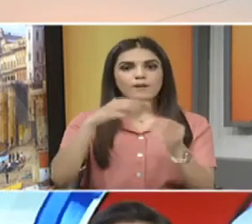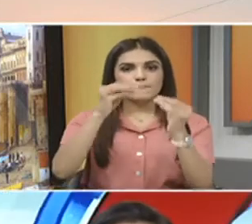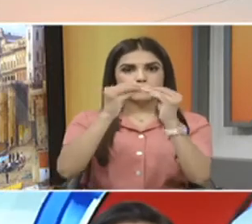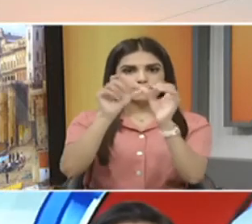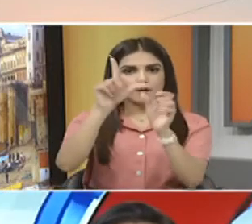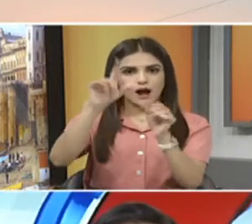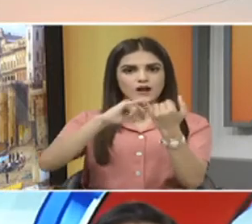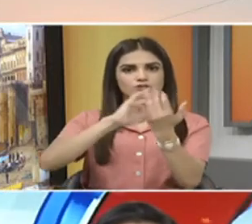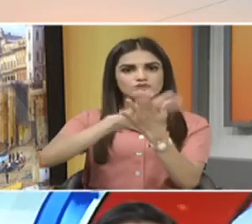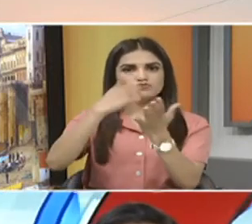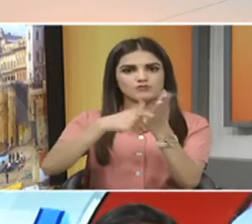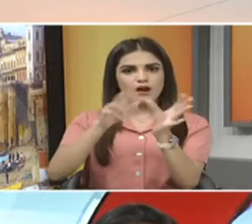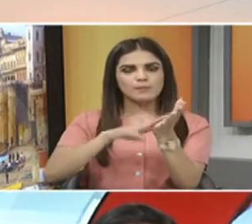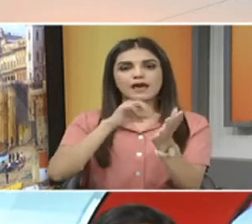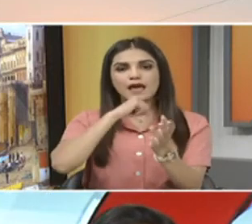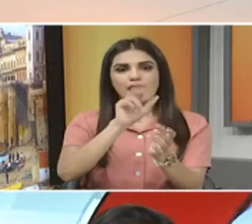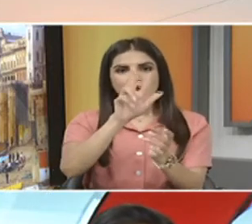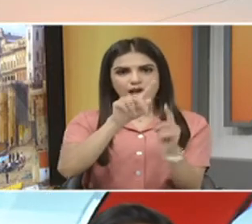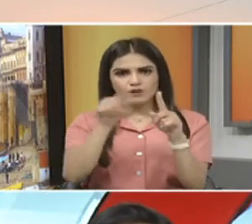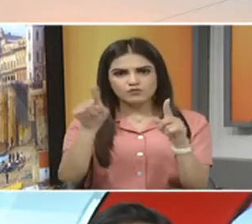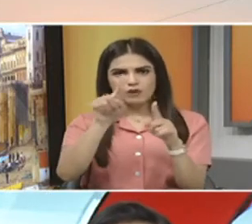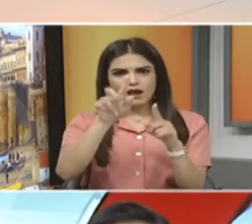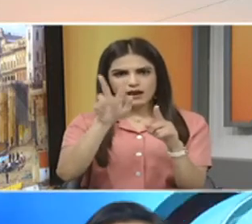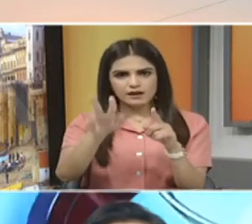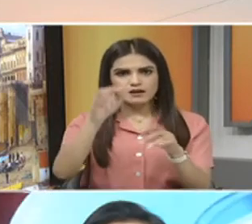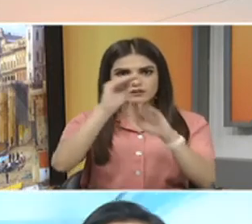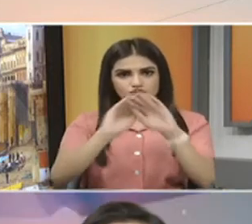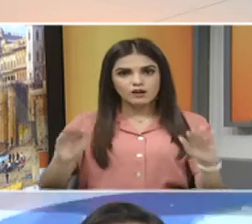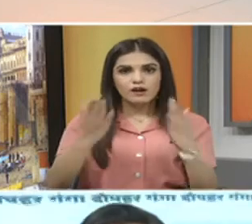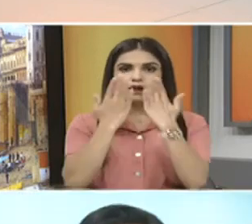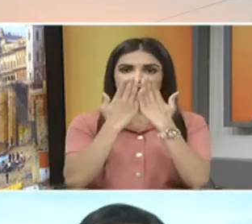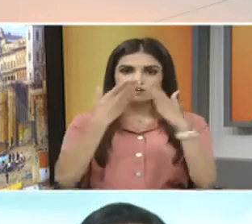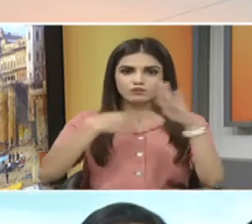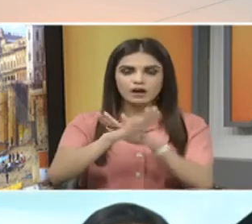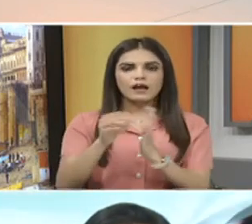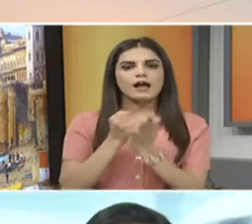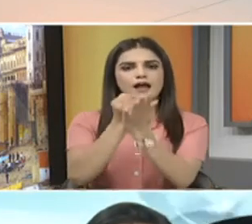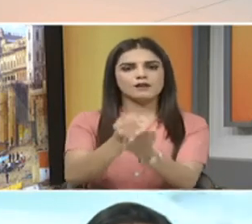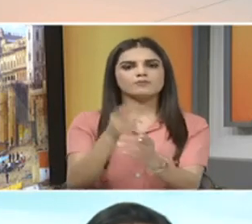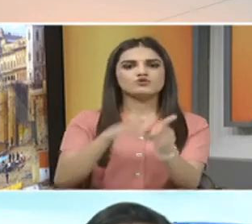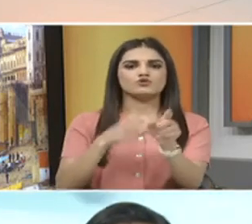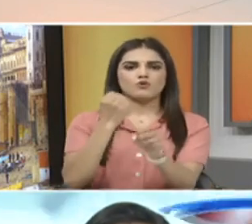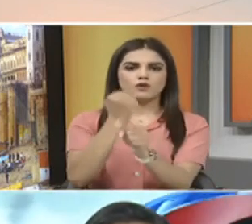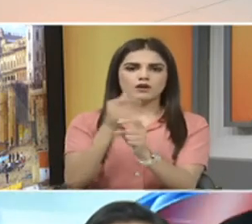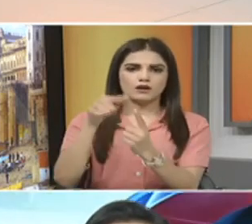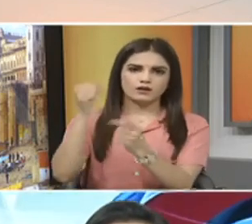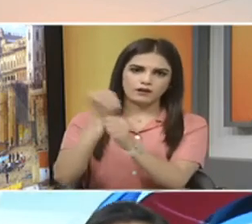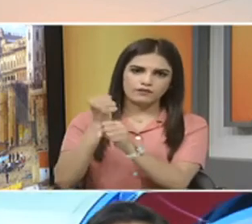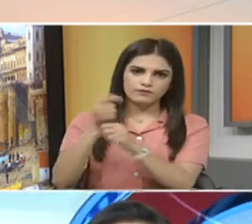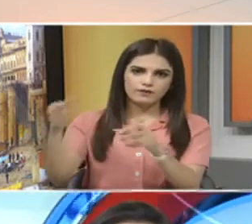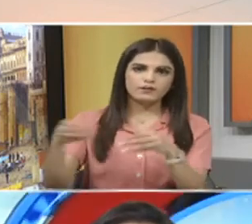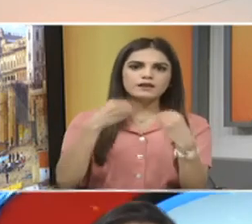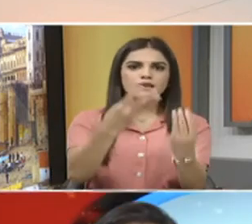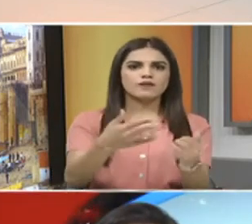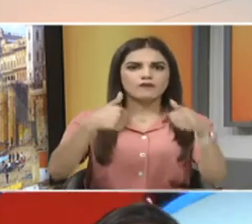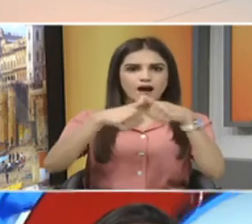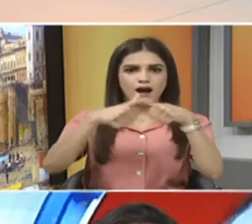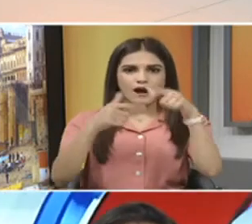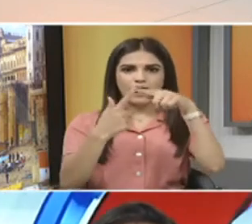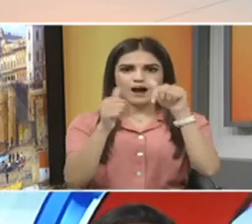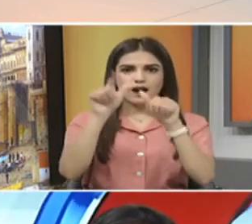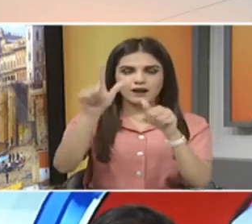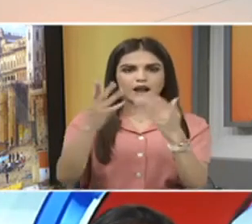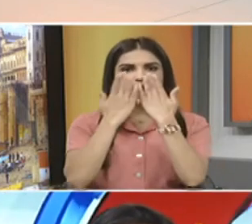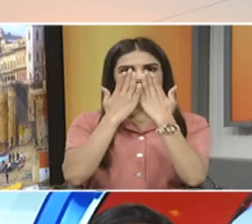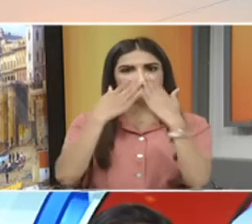बाल श्रम से जुड़े 8 से 18 साल के बच्चों को पढ़ाई में मदद देगी योगी सरकार। उनको अटल आवासीय विद्यालय